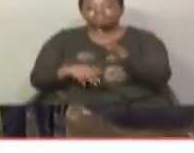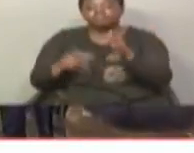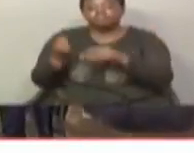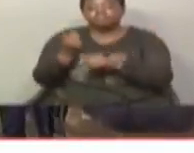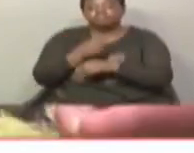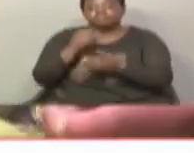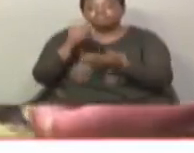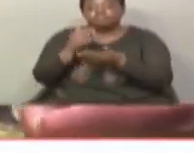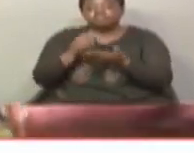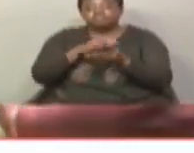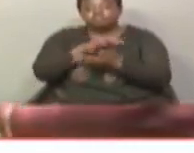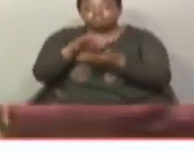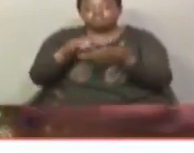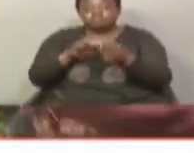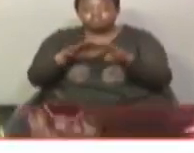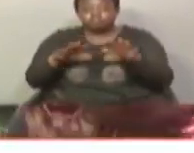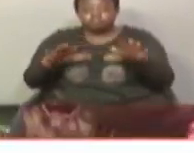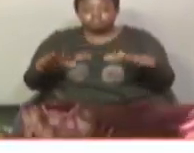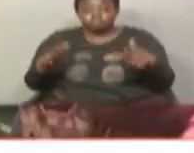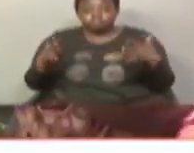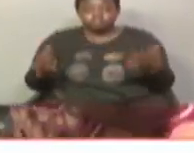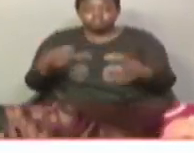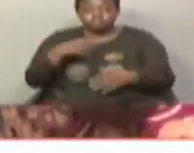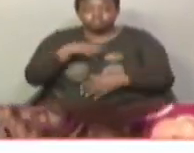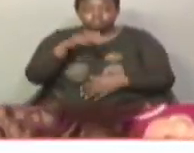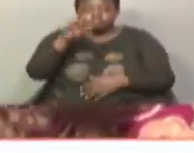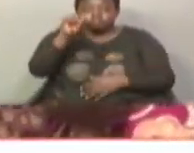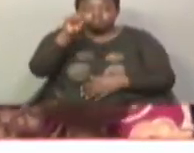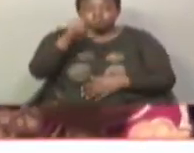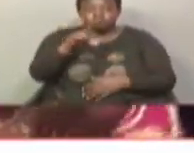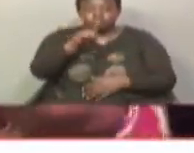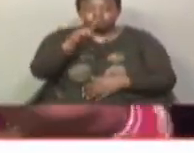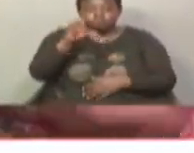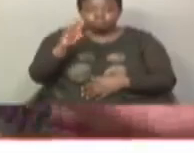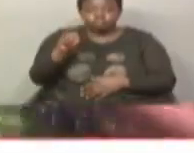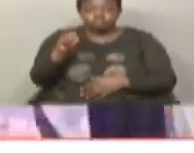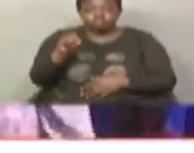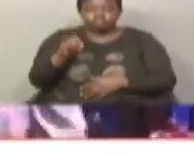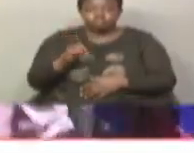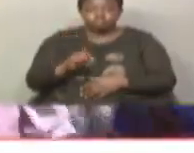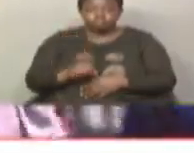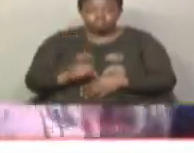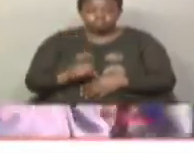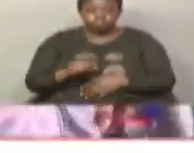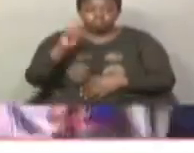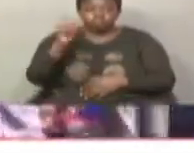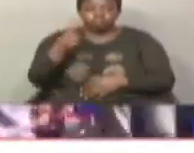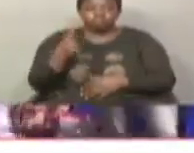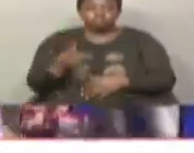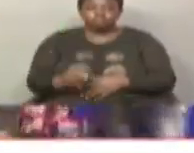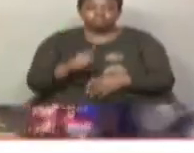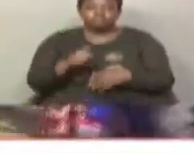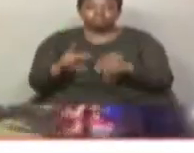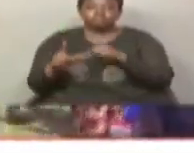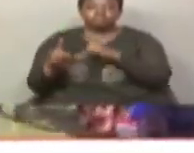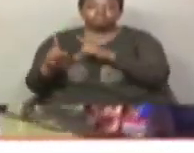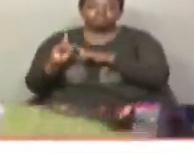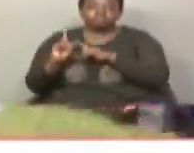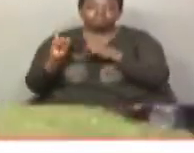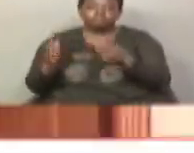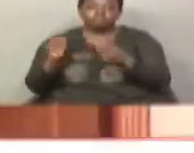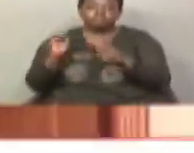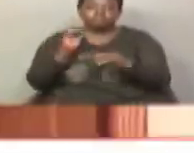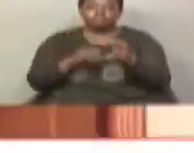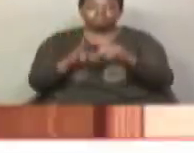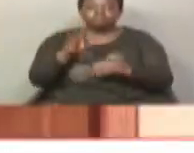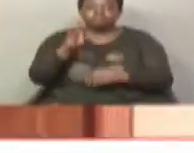zinkana zitaka utuwa vibanja nomugaga Dr. Apollo kagweli sanga kuchaluka kunyo asosa mkafupo na vio kweli nda muofisi ya